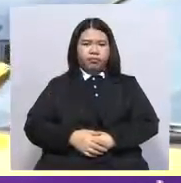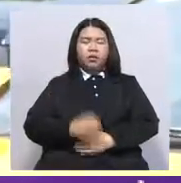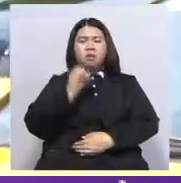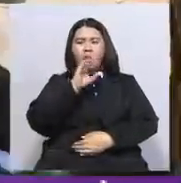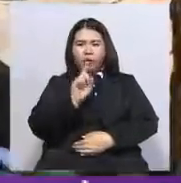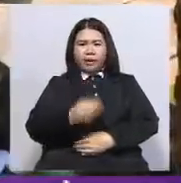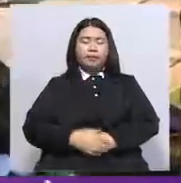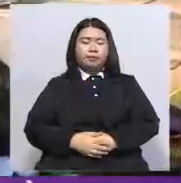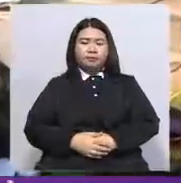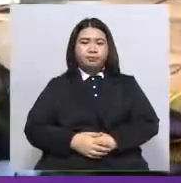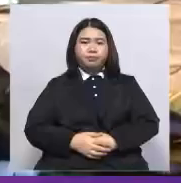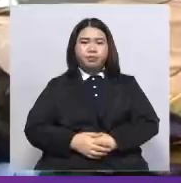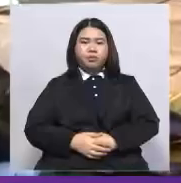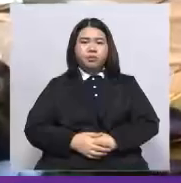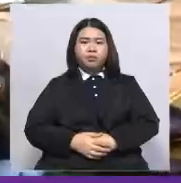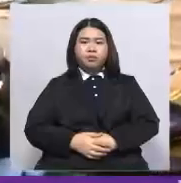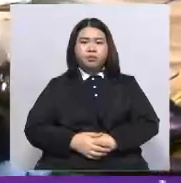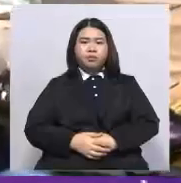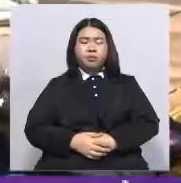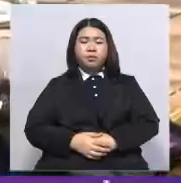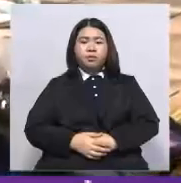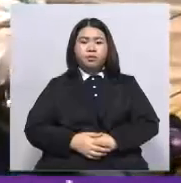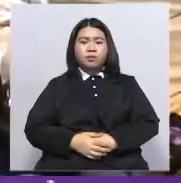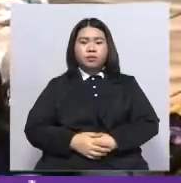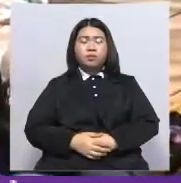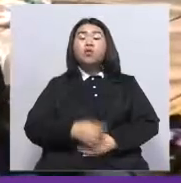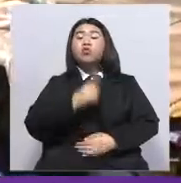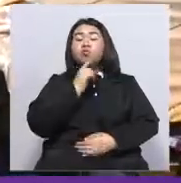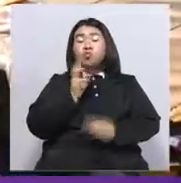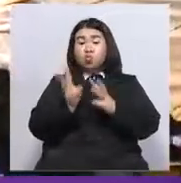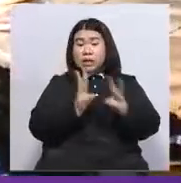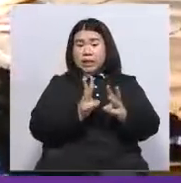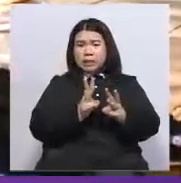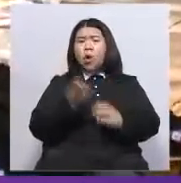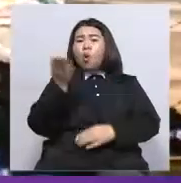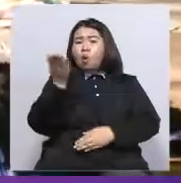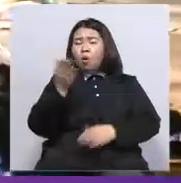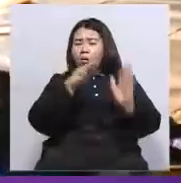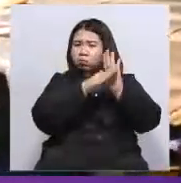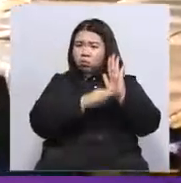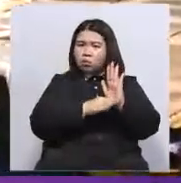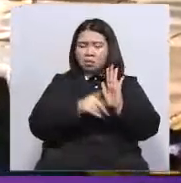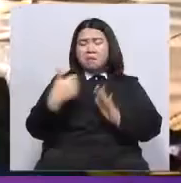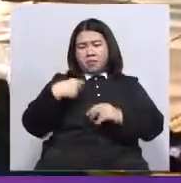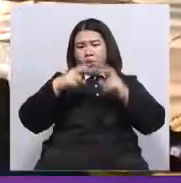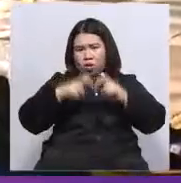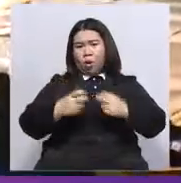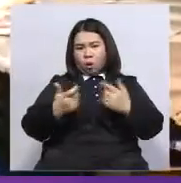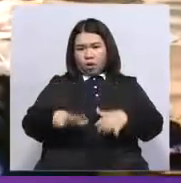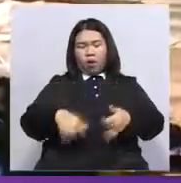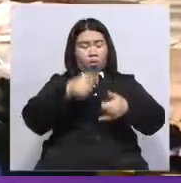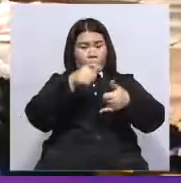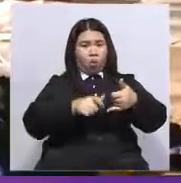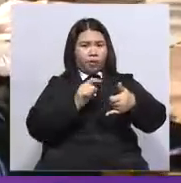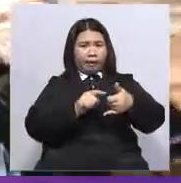าการจ่ายในรูปแบบนี้ค่ะเขาได้มีการวิเคราะห์กันมาแล้วว่าเกษตรกร